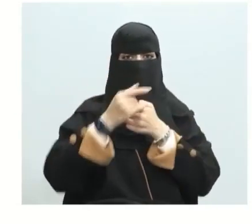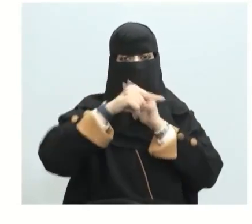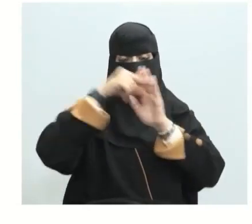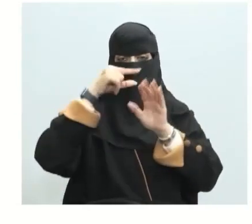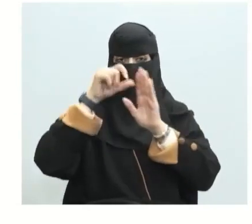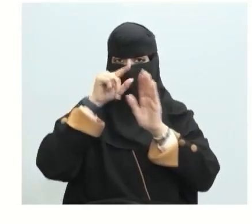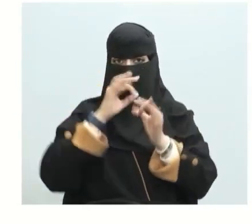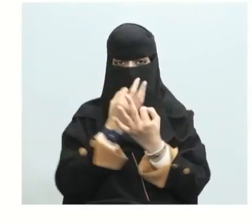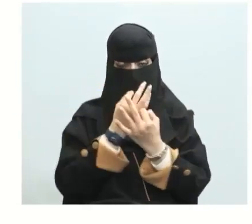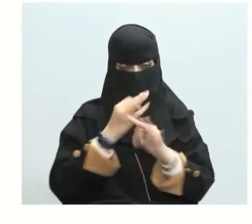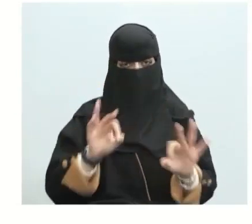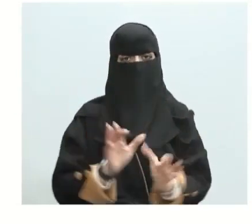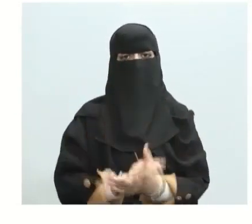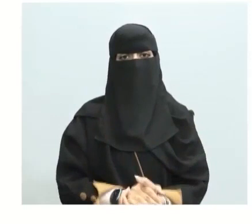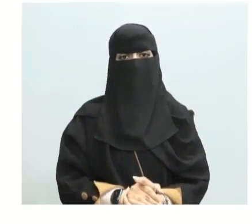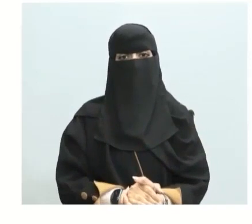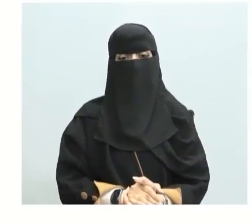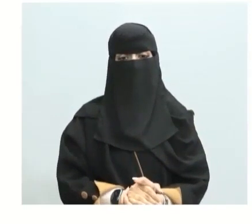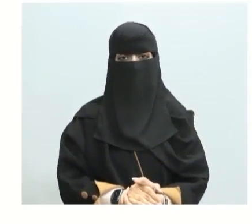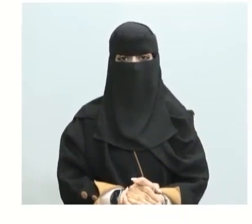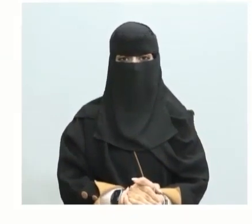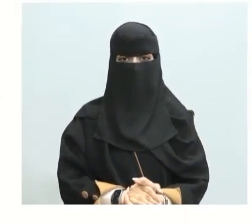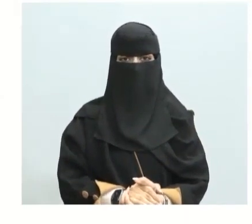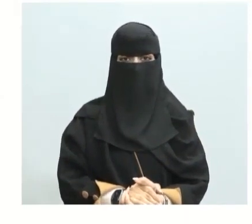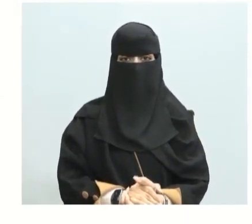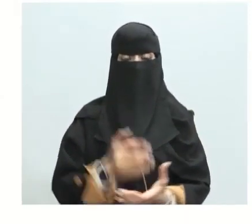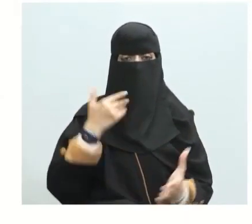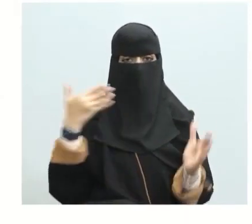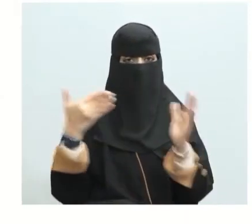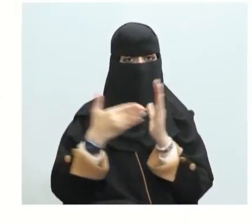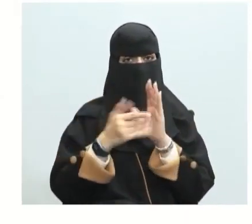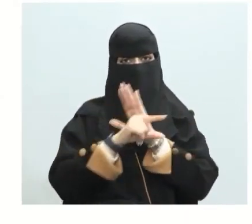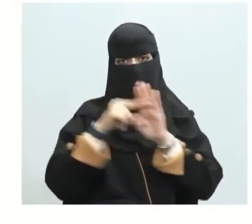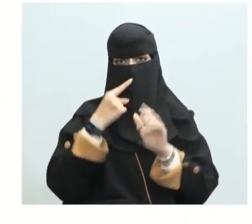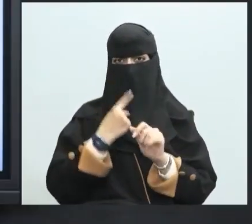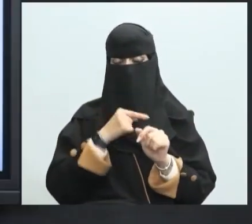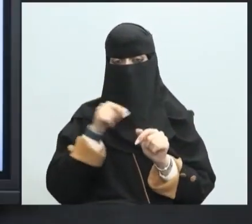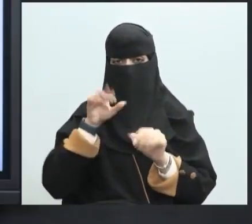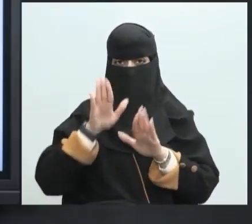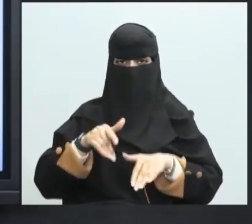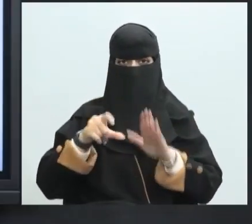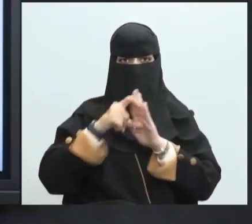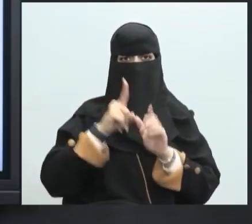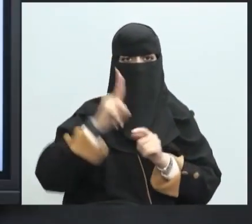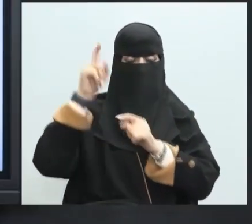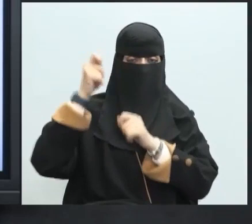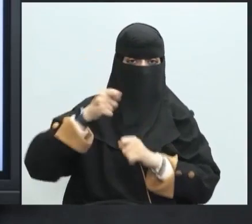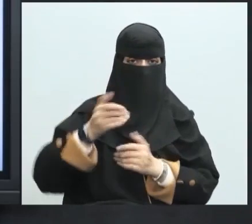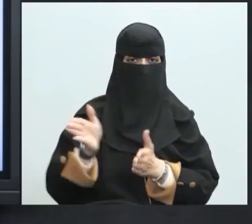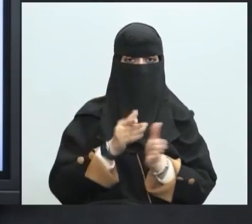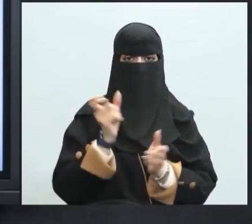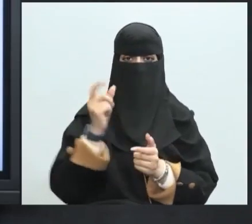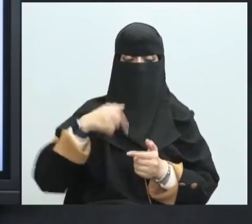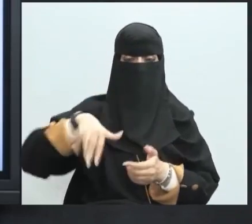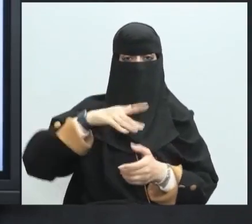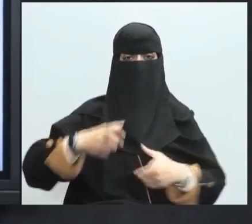بالموضوع كله جميل هذا ما اردنا ان نورده في هذا الدرس وصلى الله وسلم على نبينا محمد